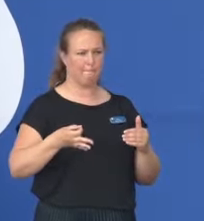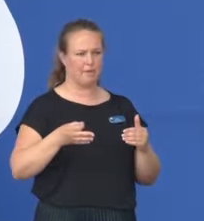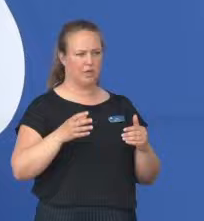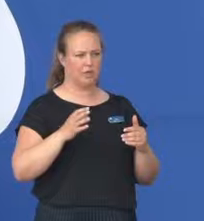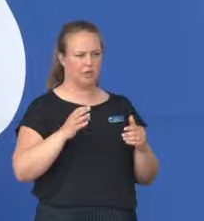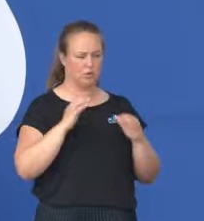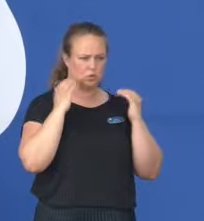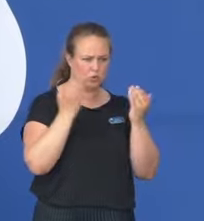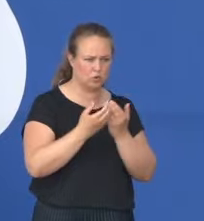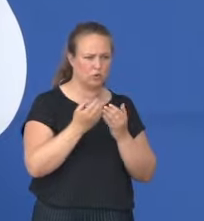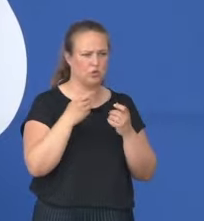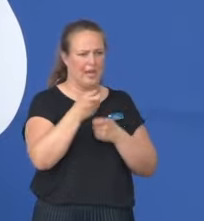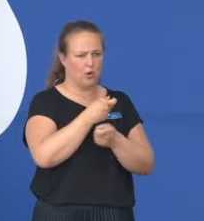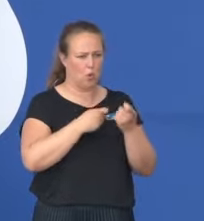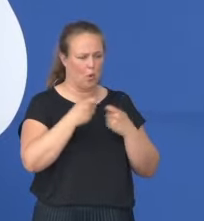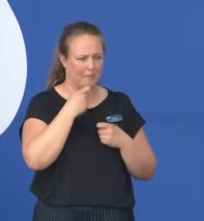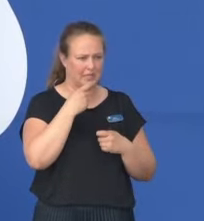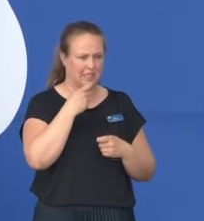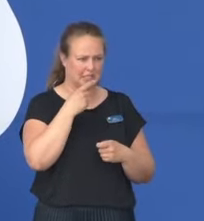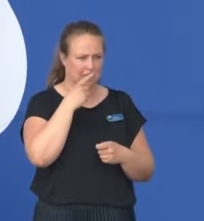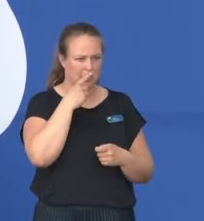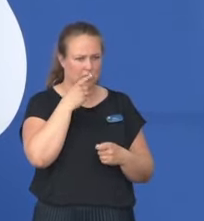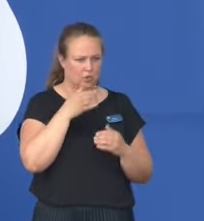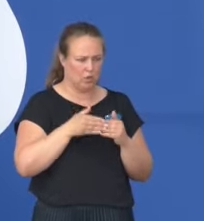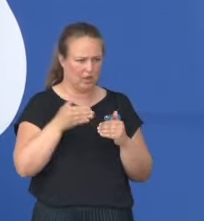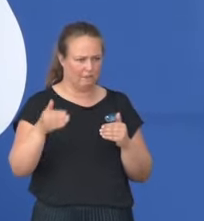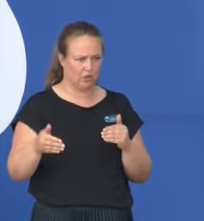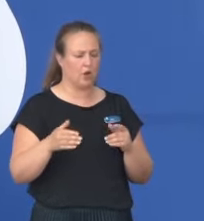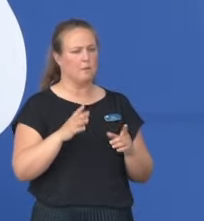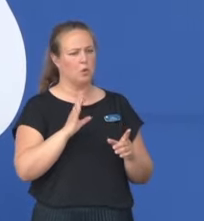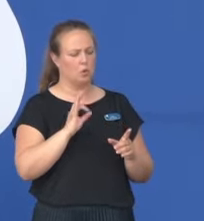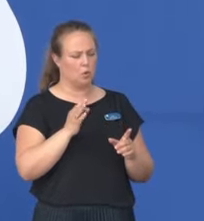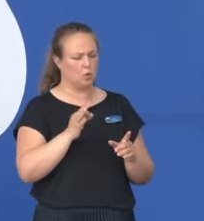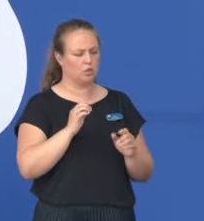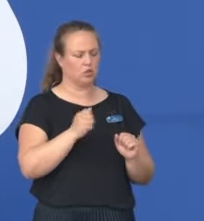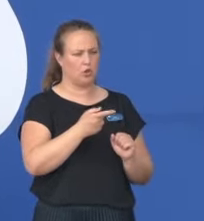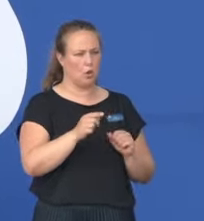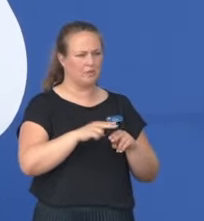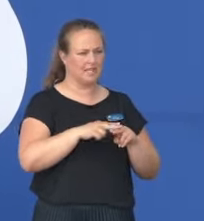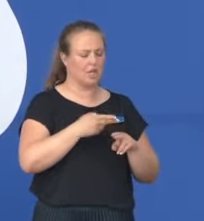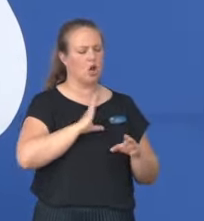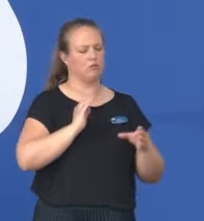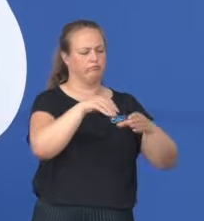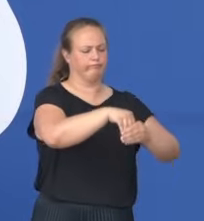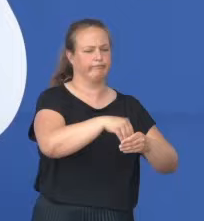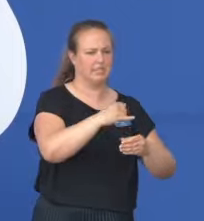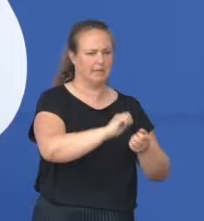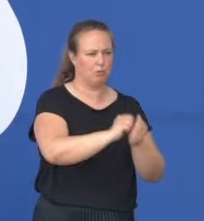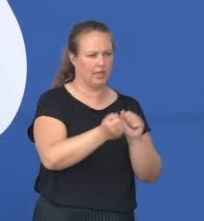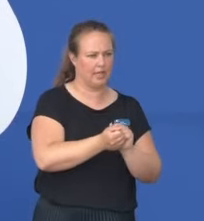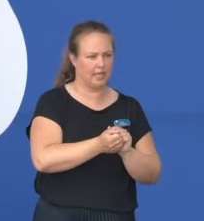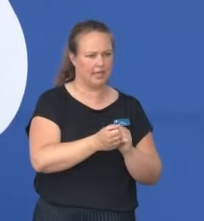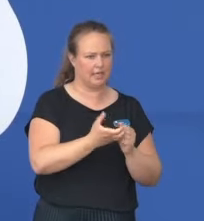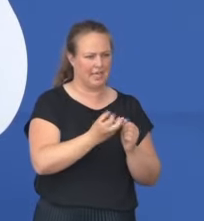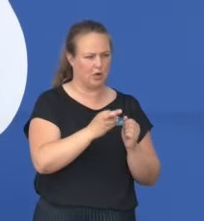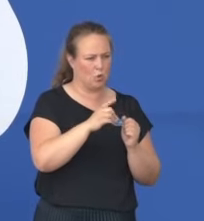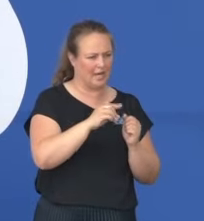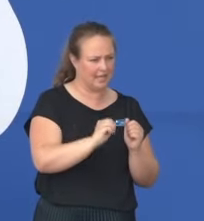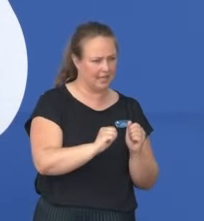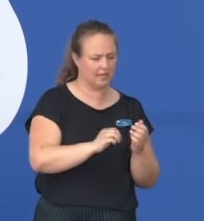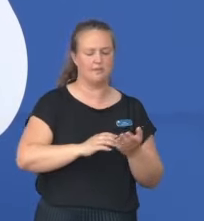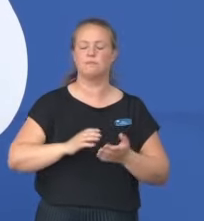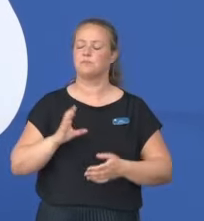ska känna sig då att de har en plats i politiken och är speglade. Caroline, varsågod. Nej, men jag skulle säga att där är ju problemet